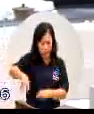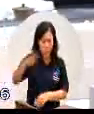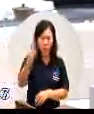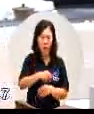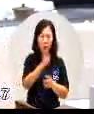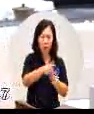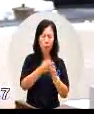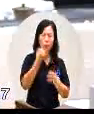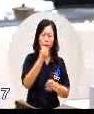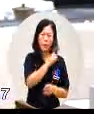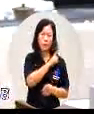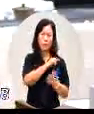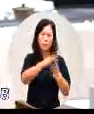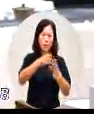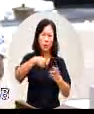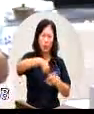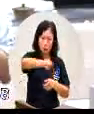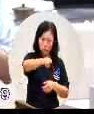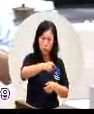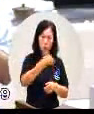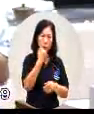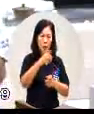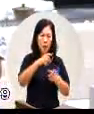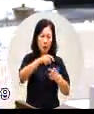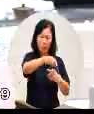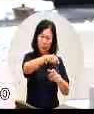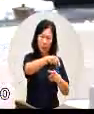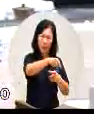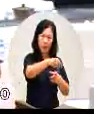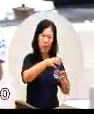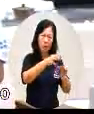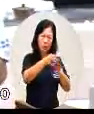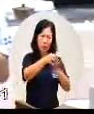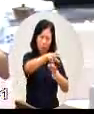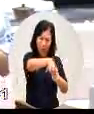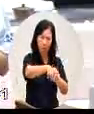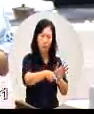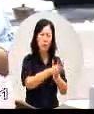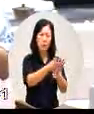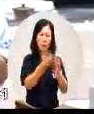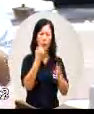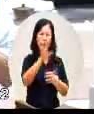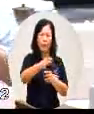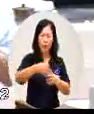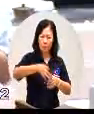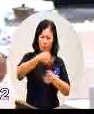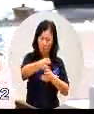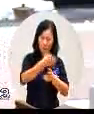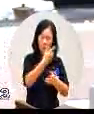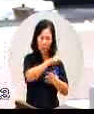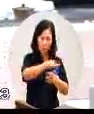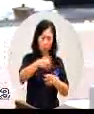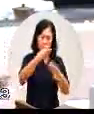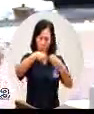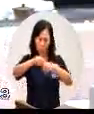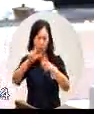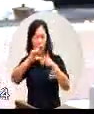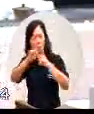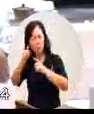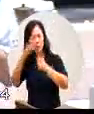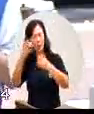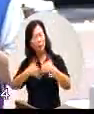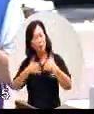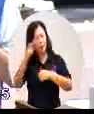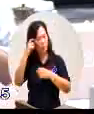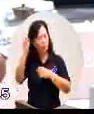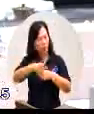也可以到我们的环潭路的物产馆拿着 伴手礼很高兴的讲，我今天来高雄佚佗